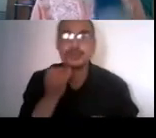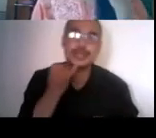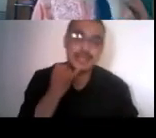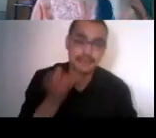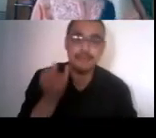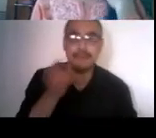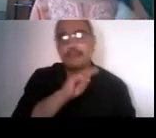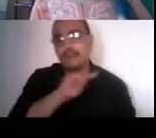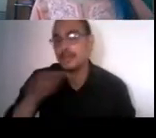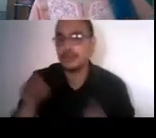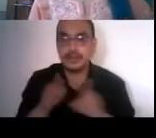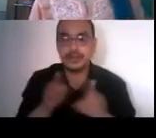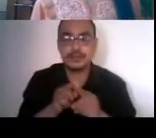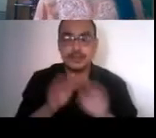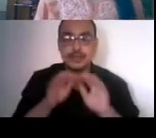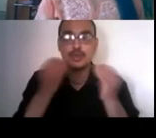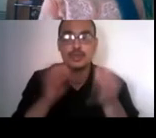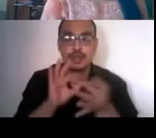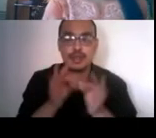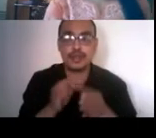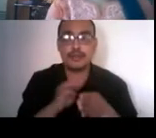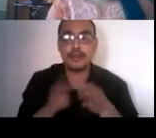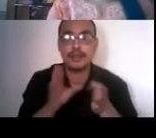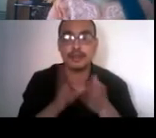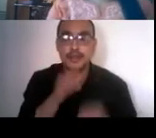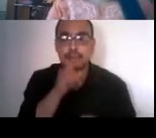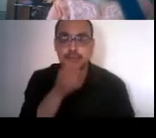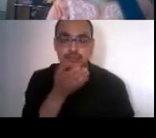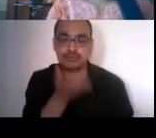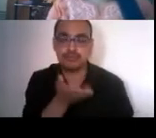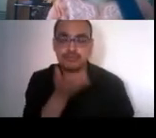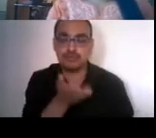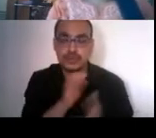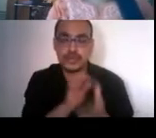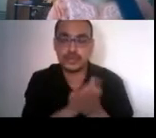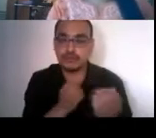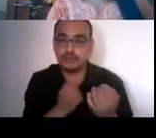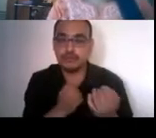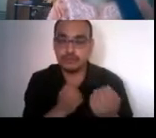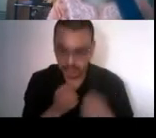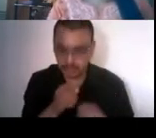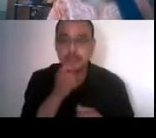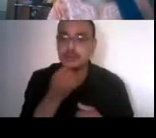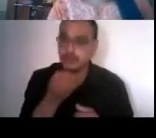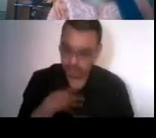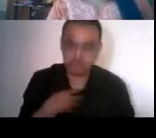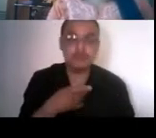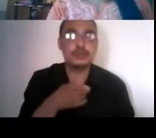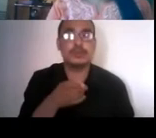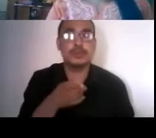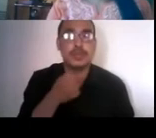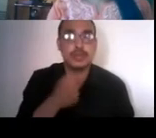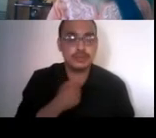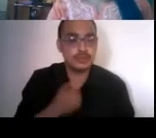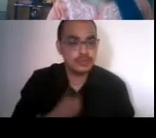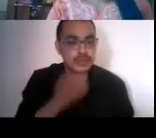सोसल मिडियाहरूको पासवर्डको माग गरिरहेको हुन्छ पार्टनरले कि तिम्रो पासवर्ड देऊ मलाई होइन आफ्नो खुसीले कहिलेकाहीँ मेरो काम